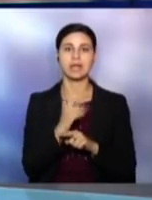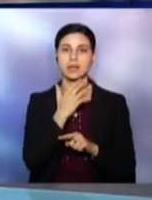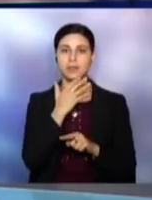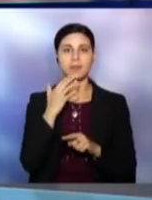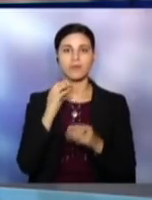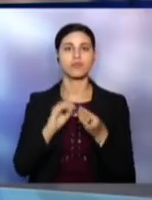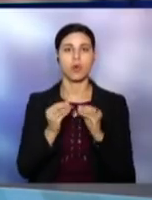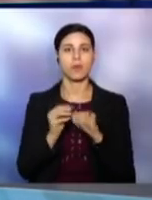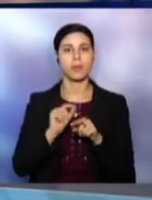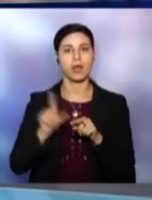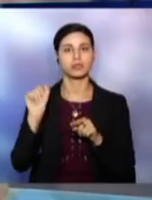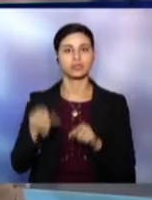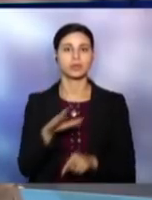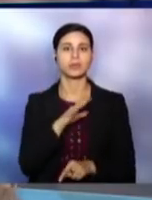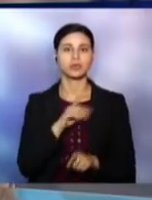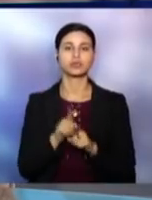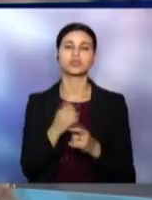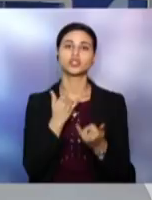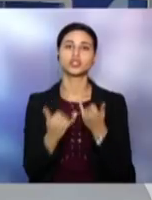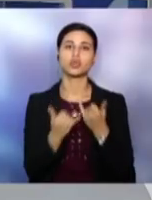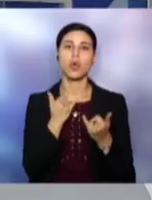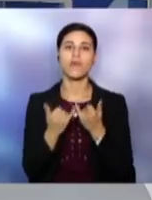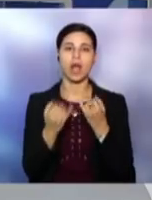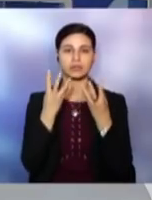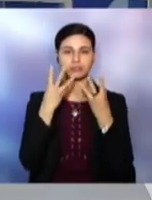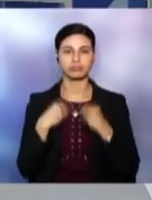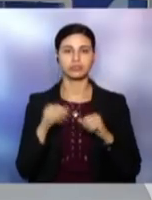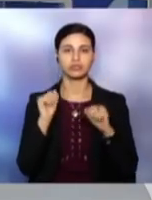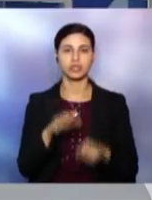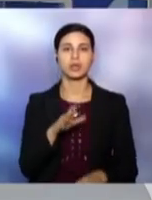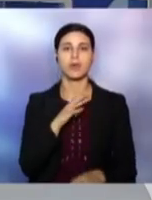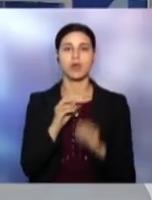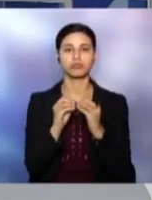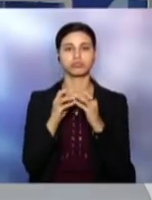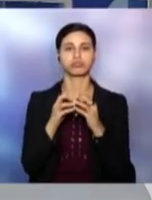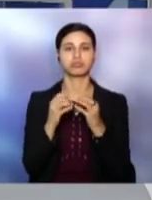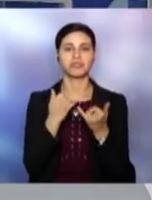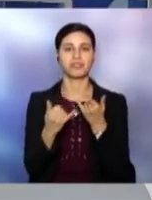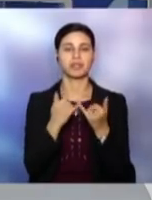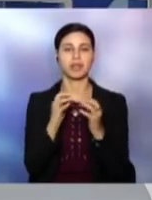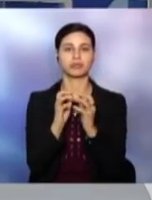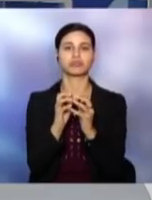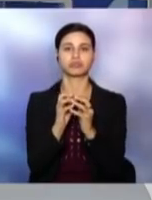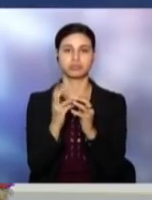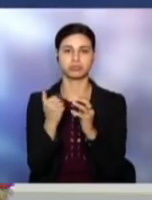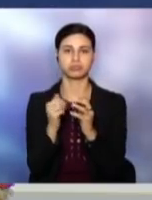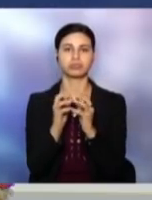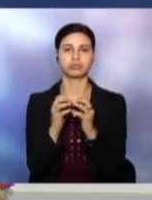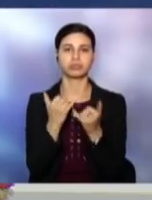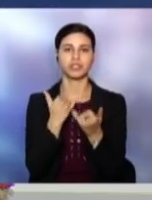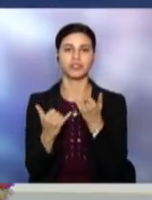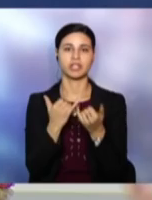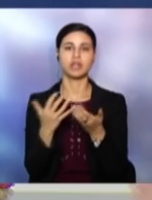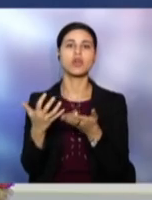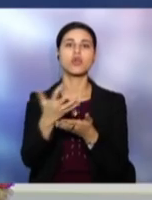ბევრი გართულება ახასიათებს. ახასიათებს ჩირქოვანი გართულებების, ანუ შეიძლება გამოიწვიოს აბსცესი, რომელიც ქირქის გროვა, ქირქის